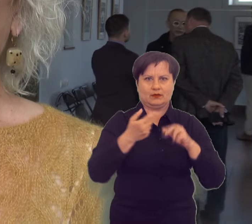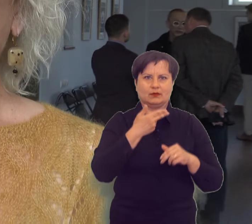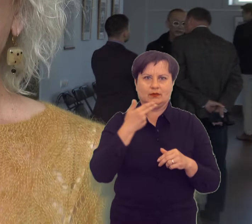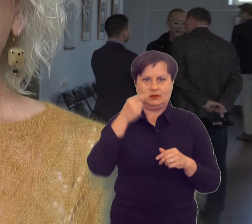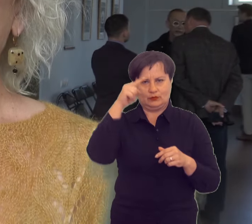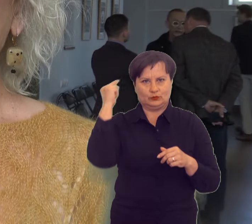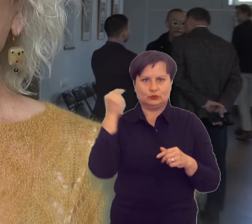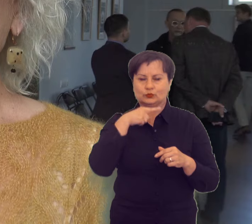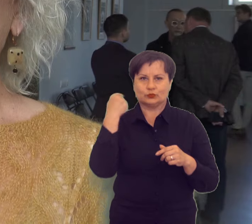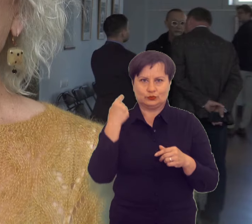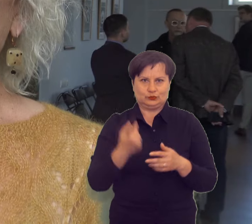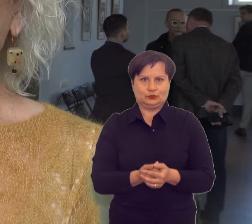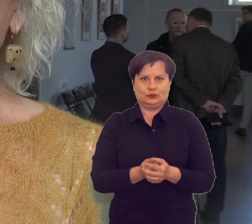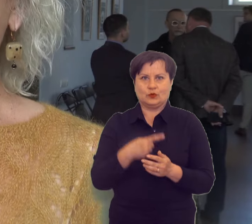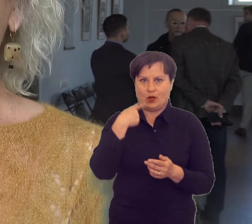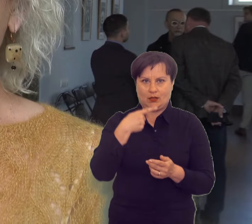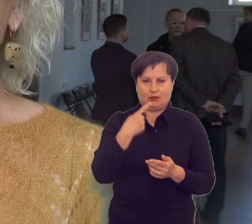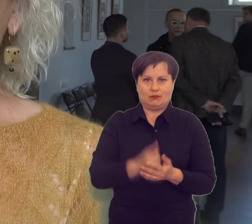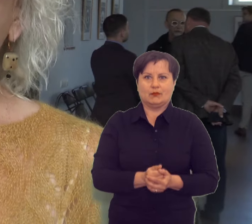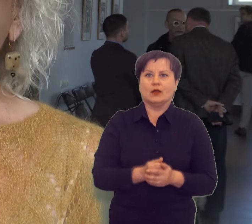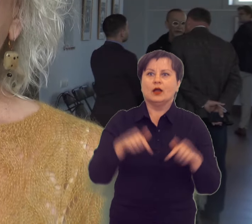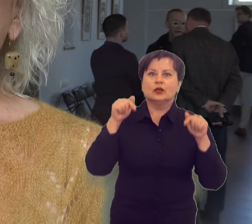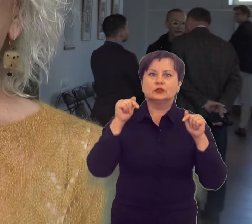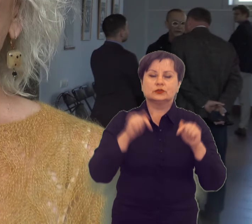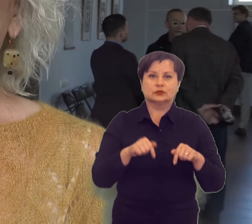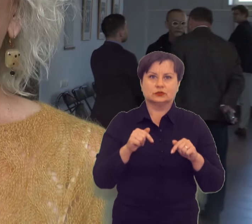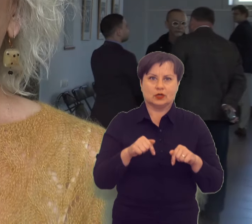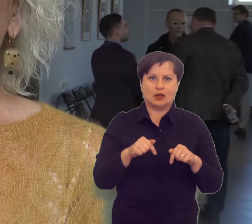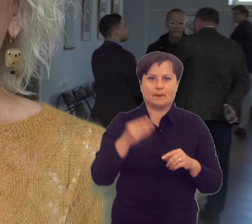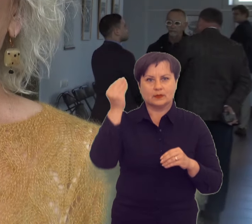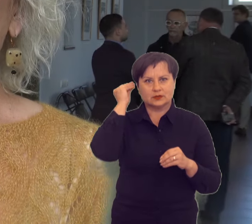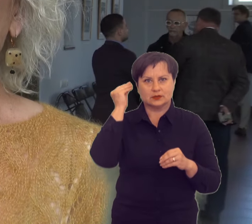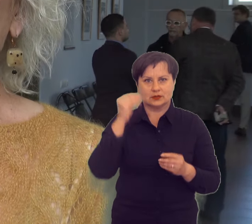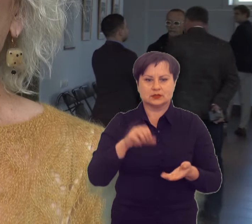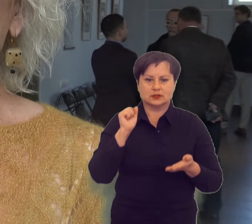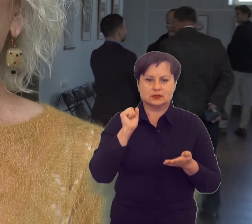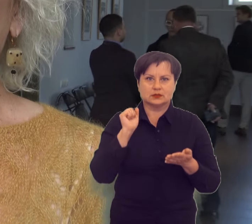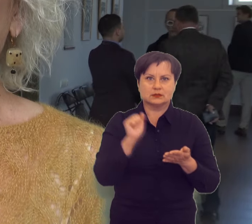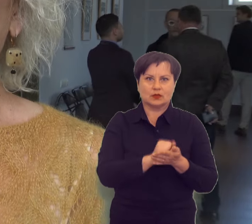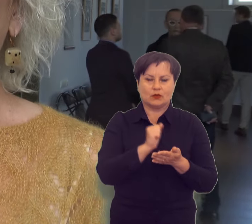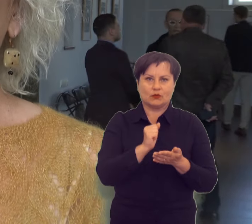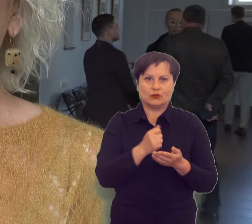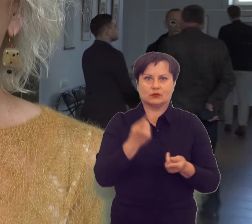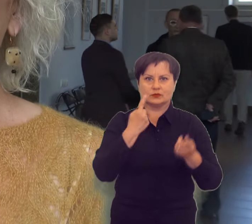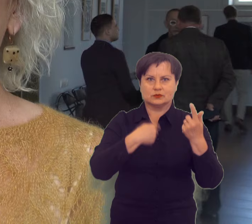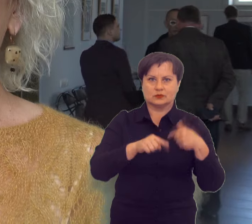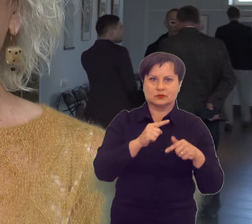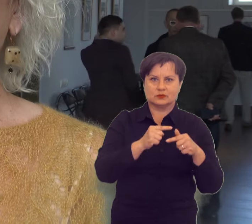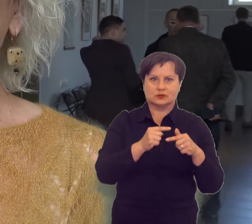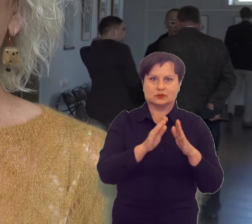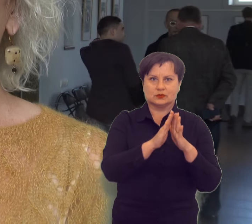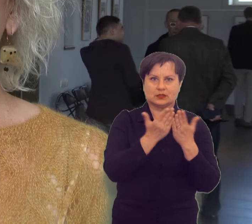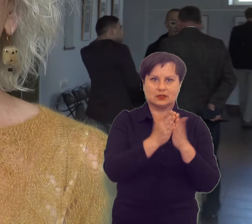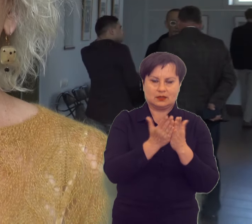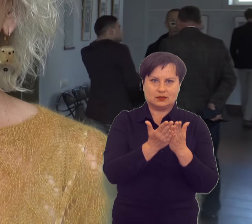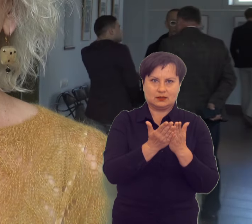rusifikaciją. Taigi šiandien švenčiame, minime spaudos atgavimo kalbos ir knygos dieną. Šiandien klausysimės